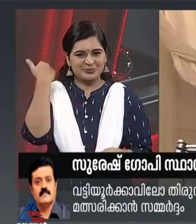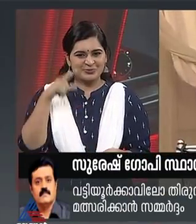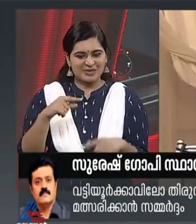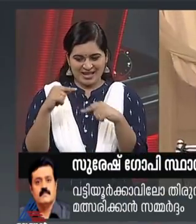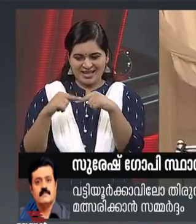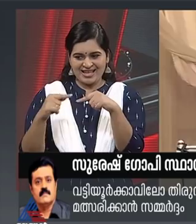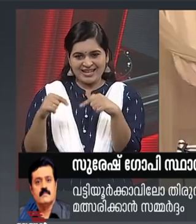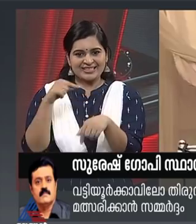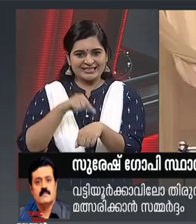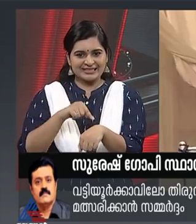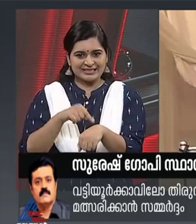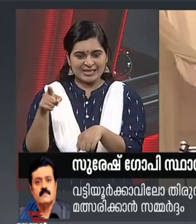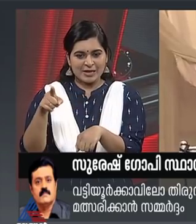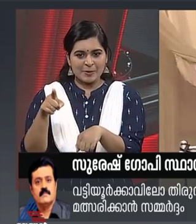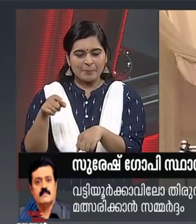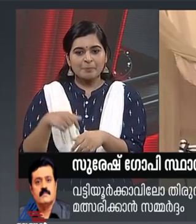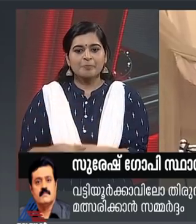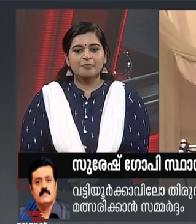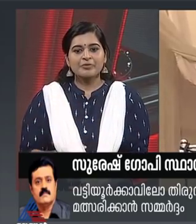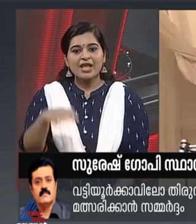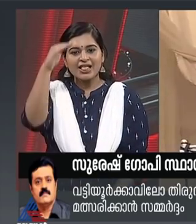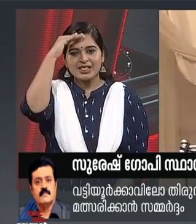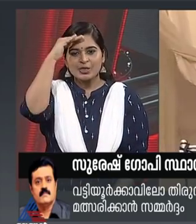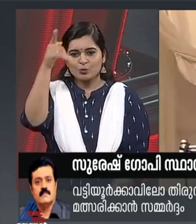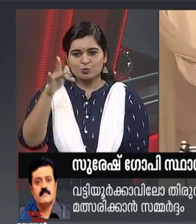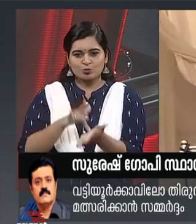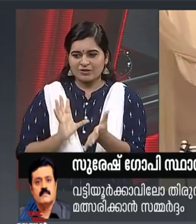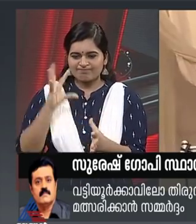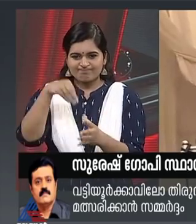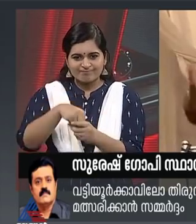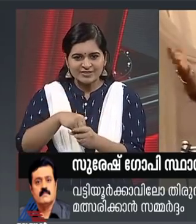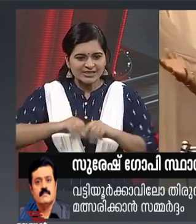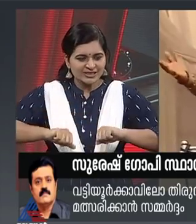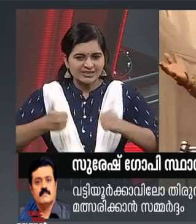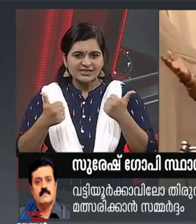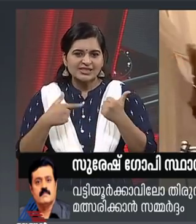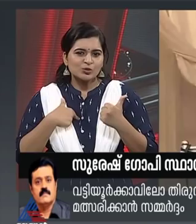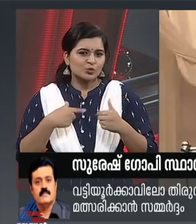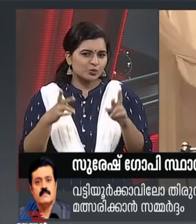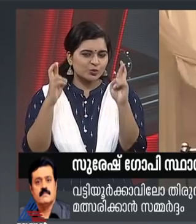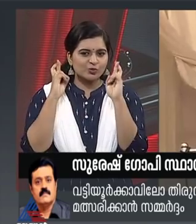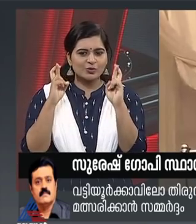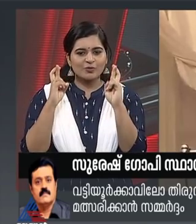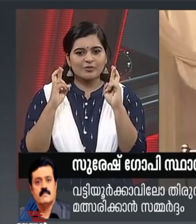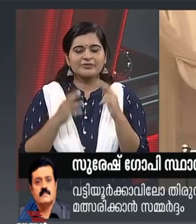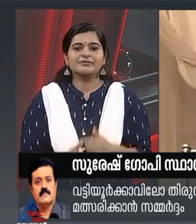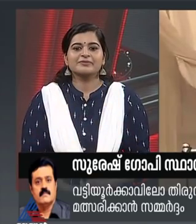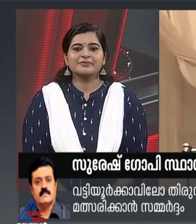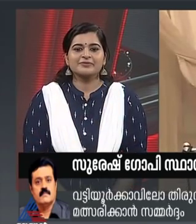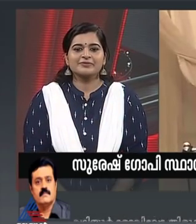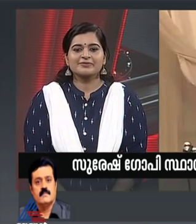വേണം, നിങ്ങൾ ഈ തൃശ്ശൂർ തരണം. ഈ തൃശ്ശൂർ ഞാൻ ഇങ്ങ് എടുക്കുക,